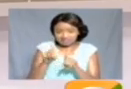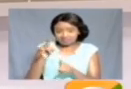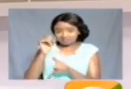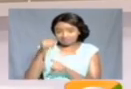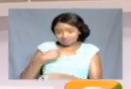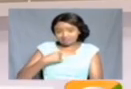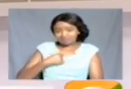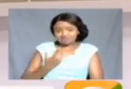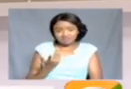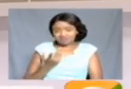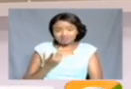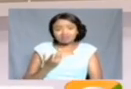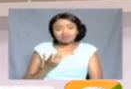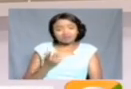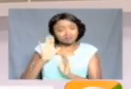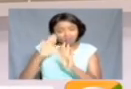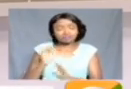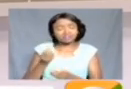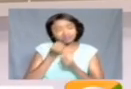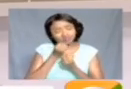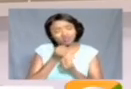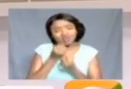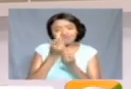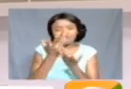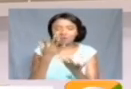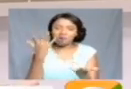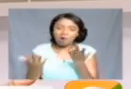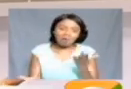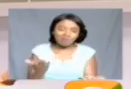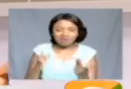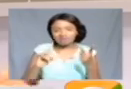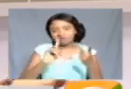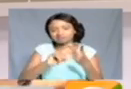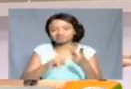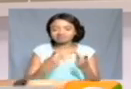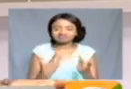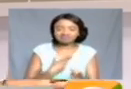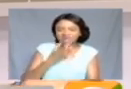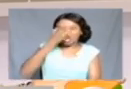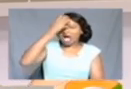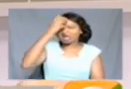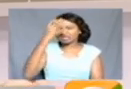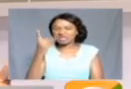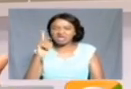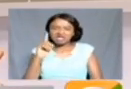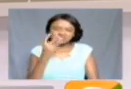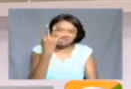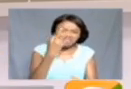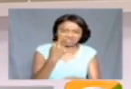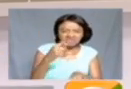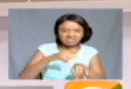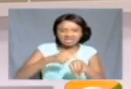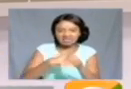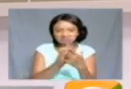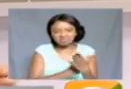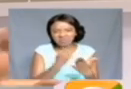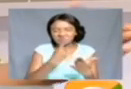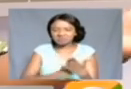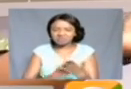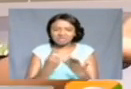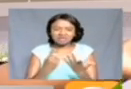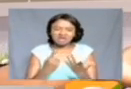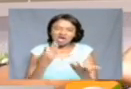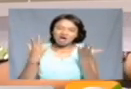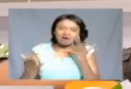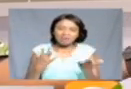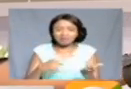inakuwa tatizo. Kule kujamiana pia. Inaweza kuwa labda watu walikuwa wanajamiana mara tatu kwa wiki, mara mbili kwa wiki. Inakuwa paka wakati mwingine Bi